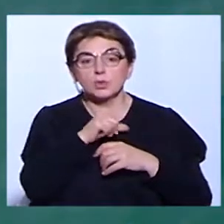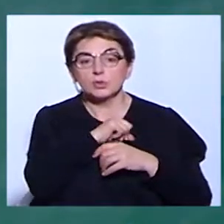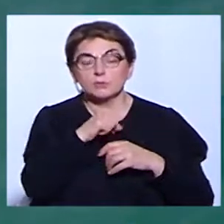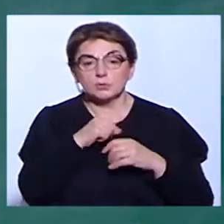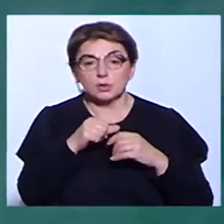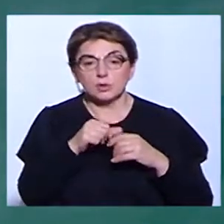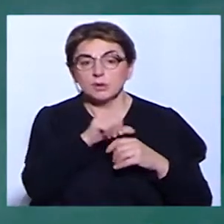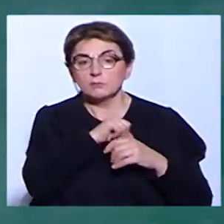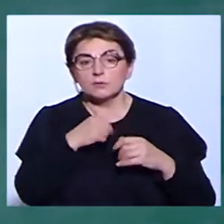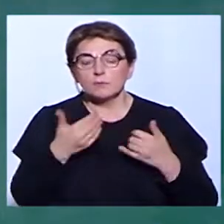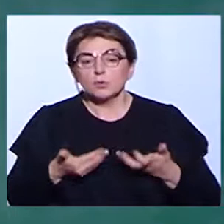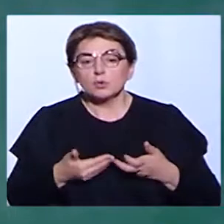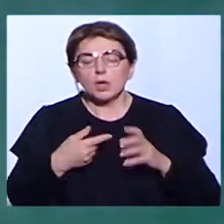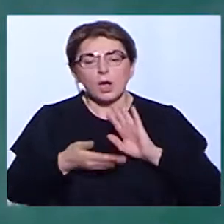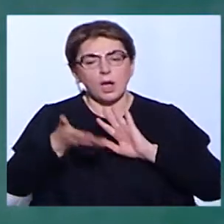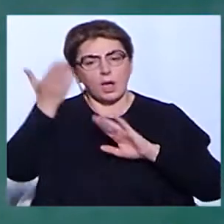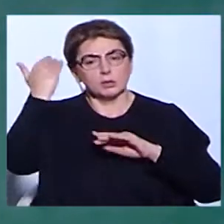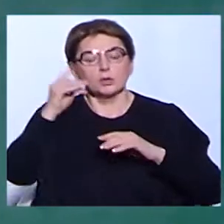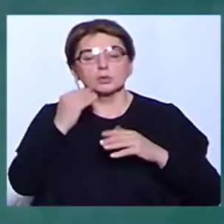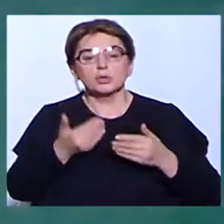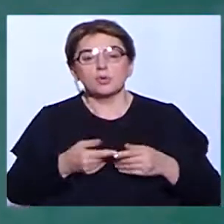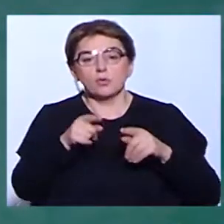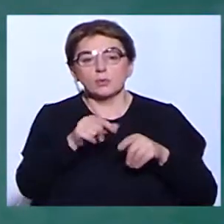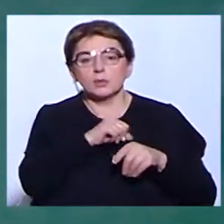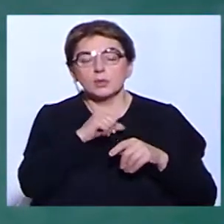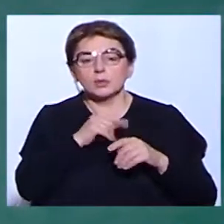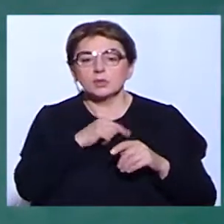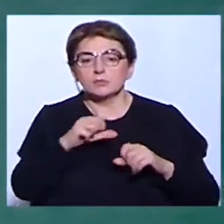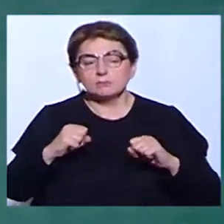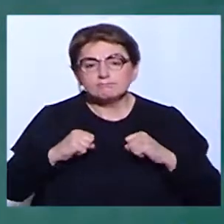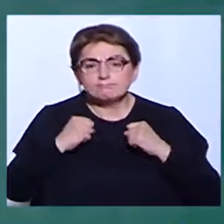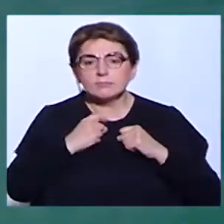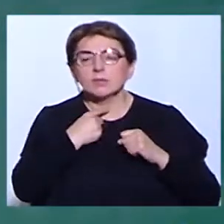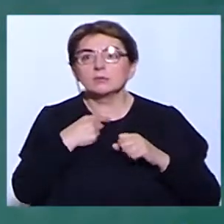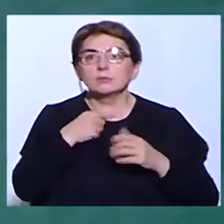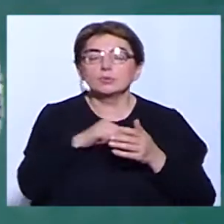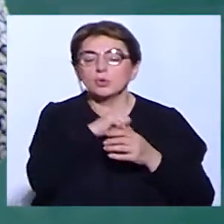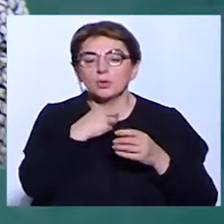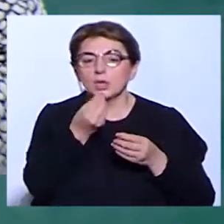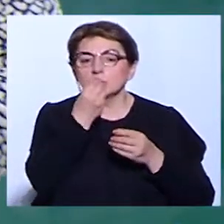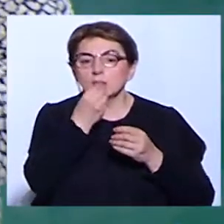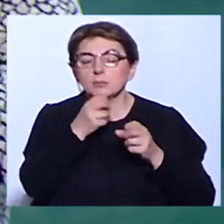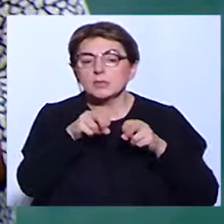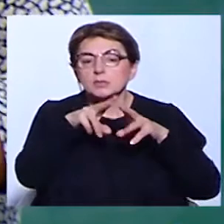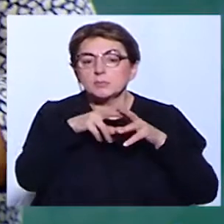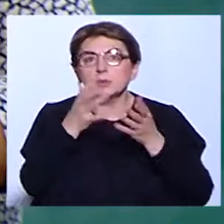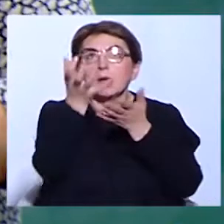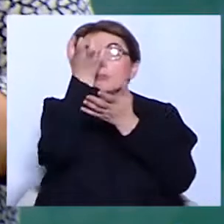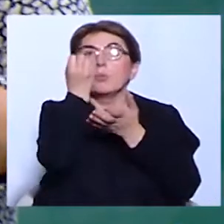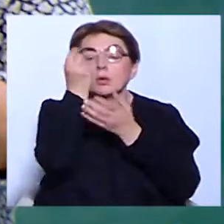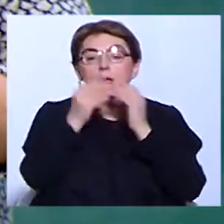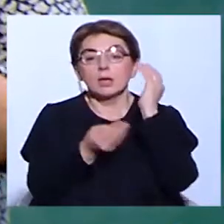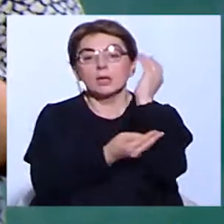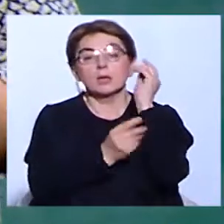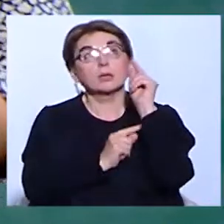სავანაში ჟირაფების წინაპრები გახდნენ იძულებული საკვები მოეპოვებინათ ხის ხიდან, ანუ